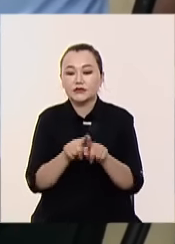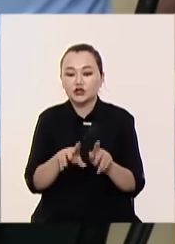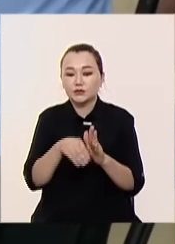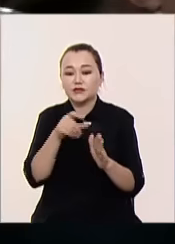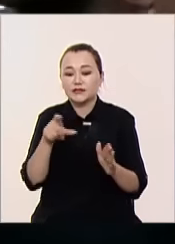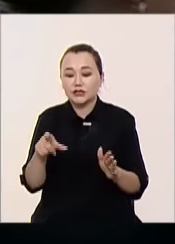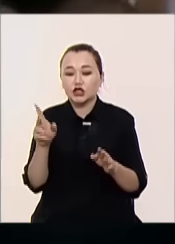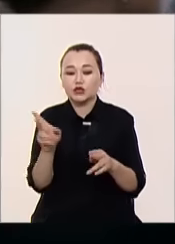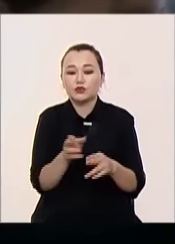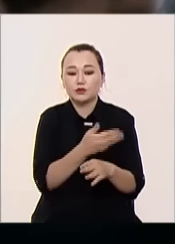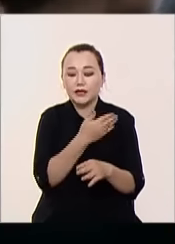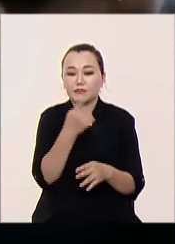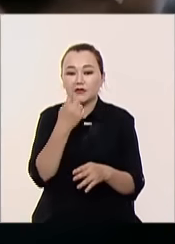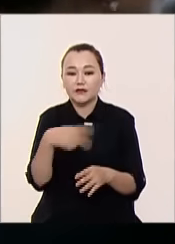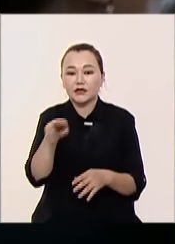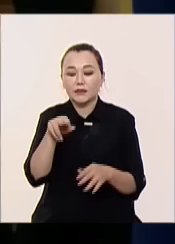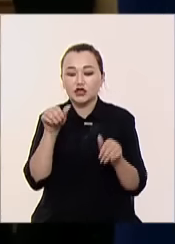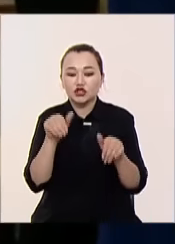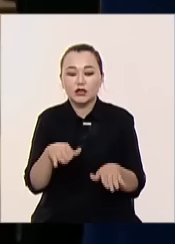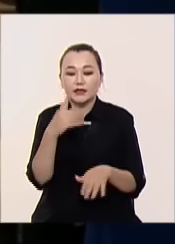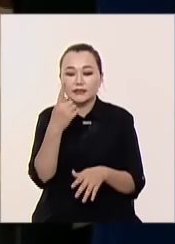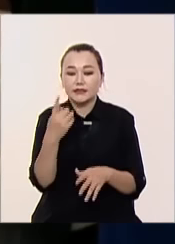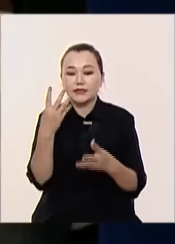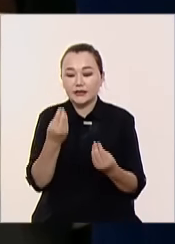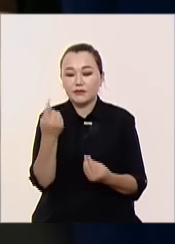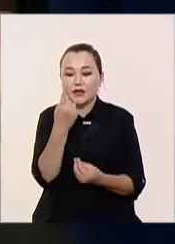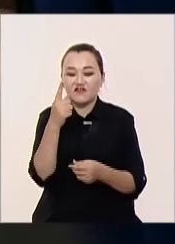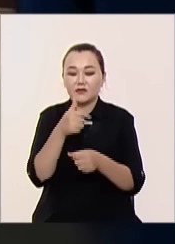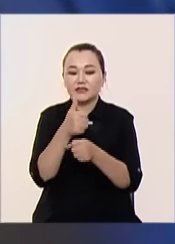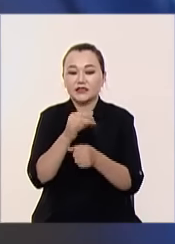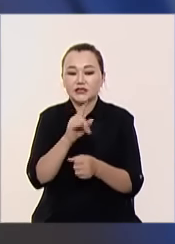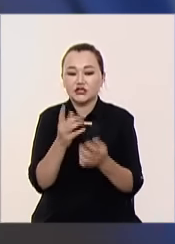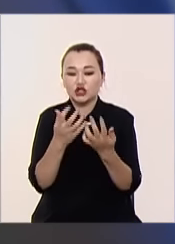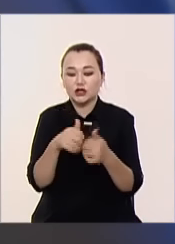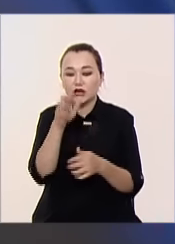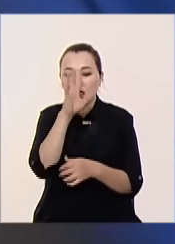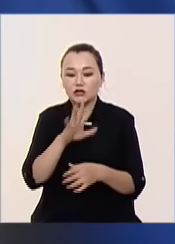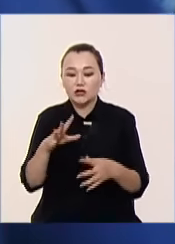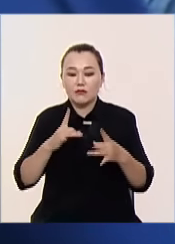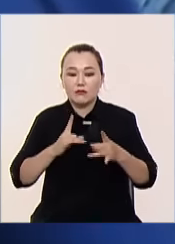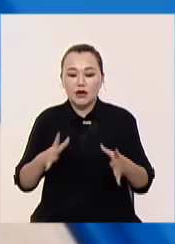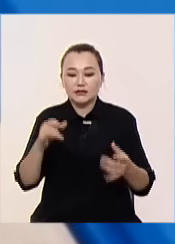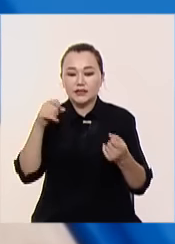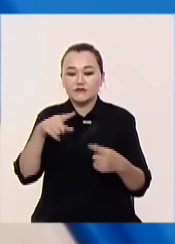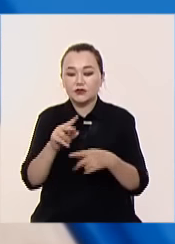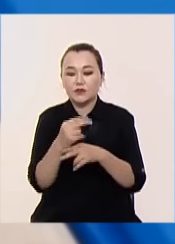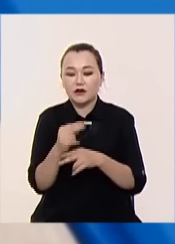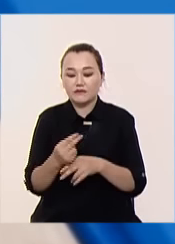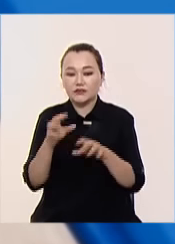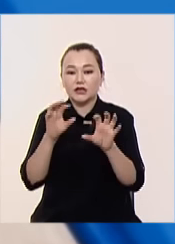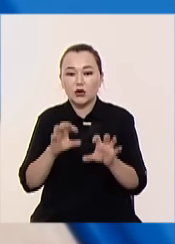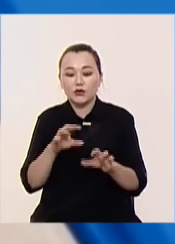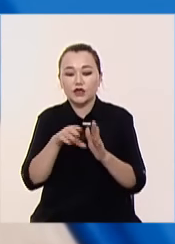решили исключить 1 декабря, день первого президента, из числа государственных праздников. Соответствующие правки в закон